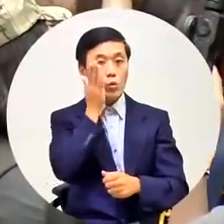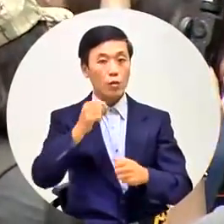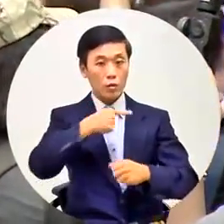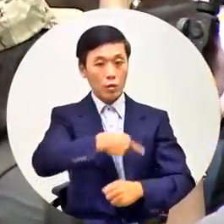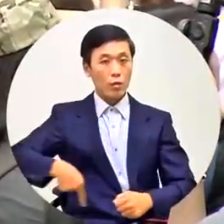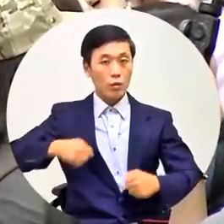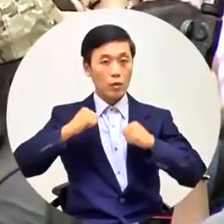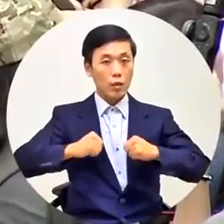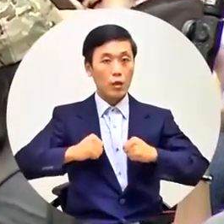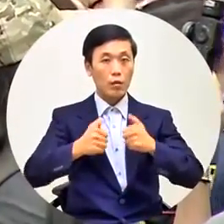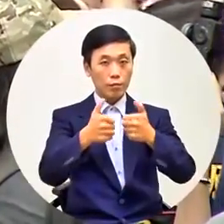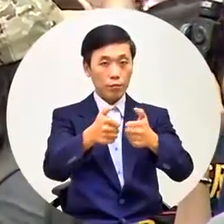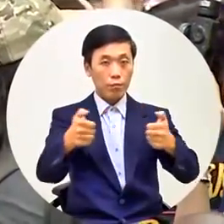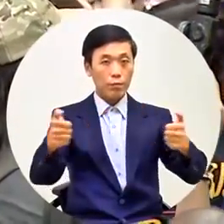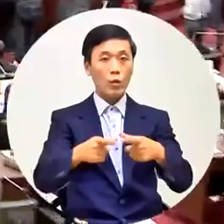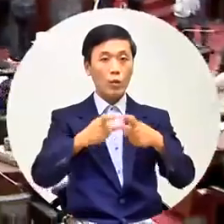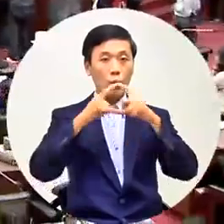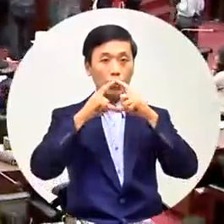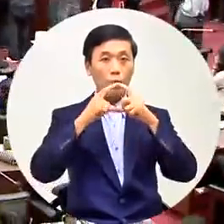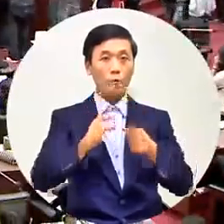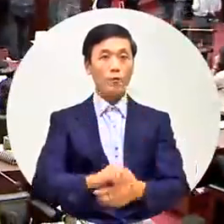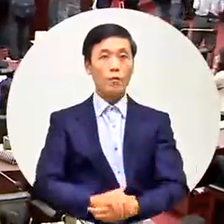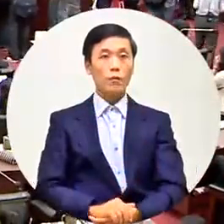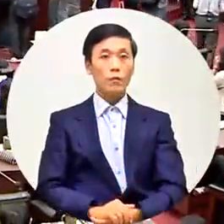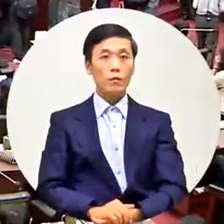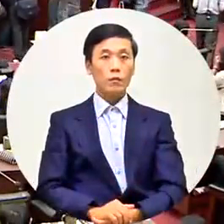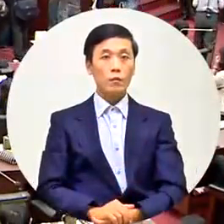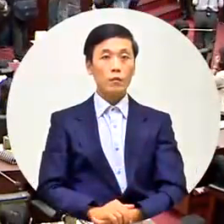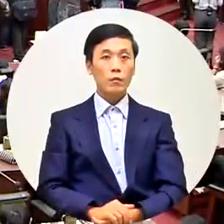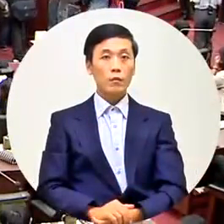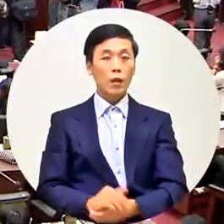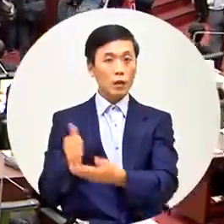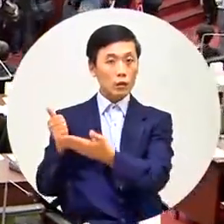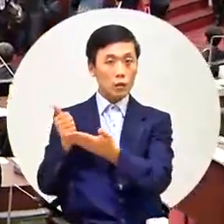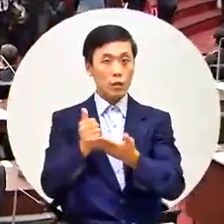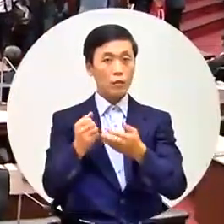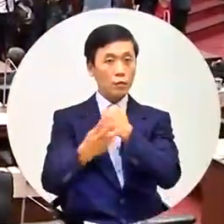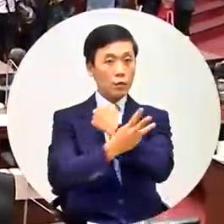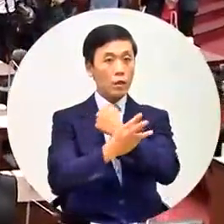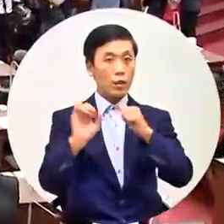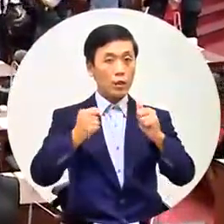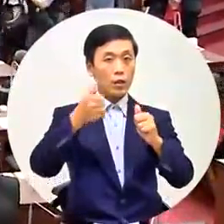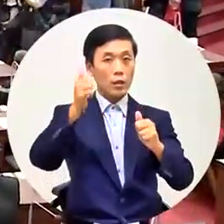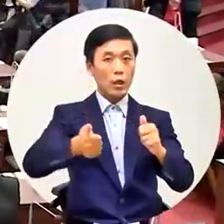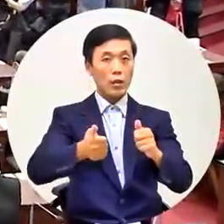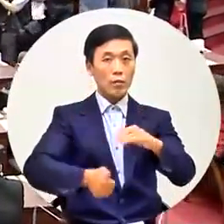监誓人请复位，请第三届议长致辞。